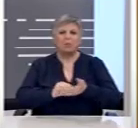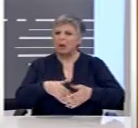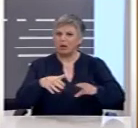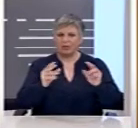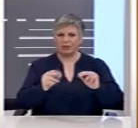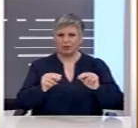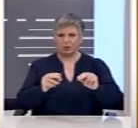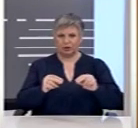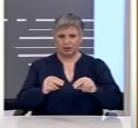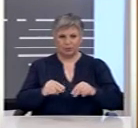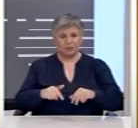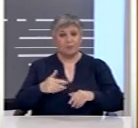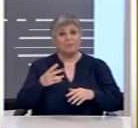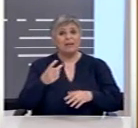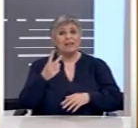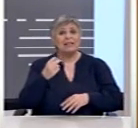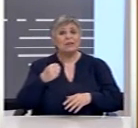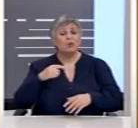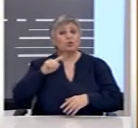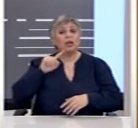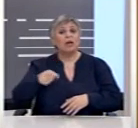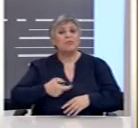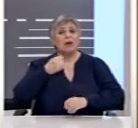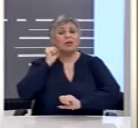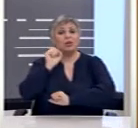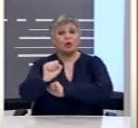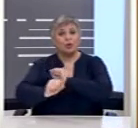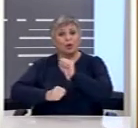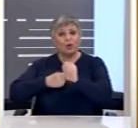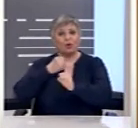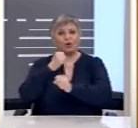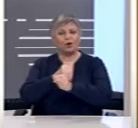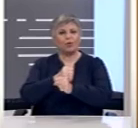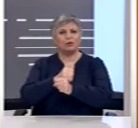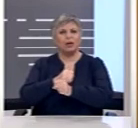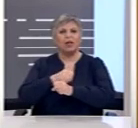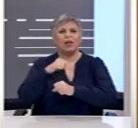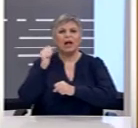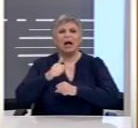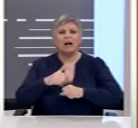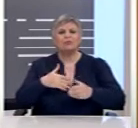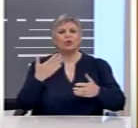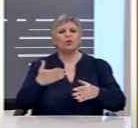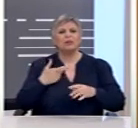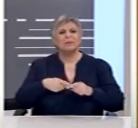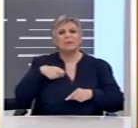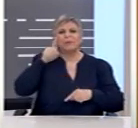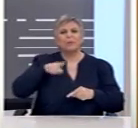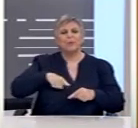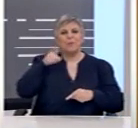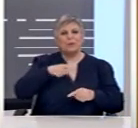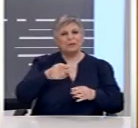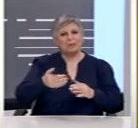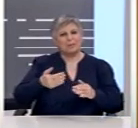πάνω σε αυτό το ζήτημα. Τα 29 επόμενα χρόνια, όποτε συζητήθηκε εδώ το Κυπριακό, ήταν στο πλαίσιο προημερησίας συζήτησης